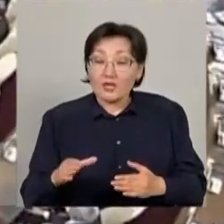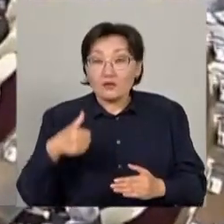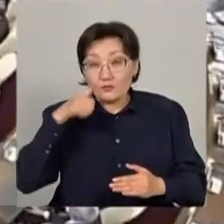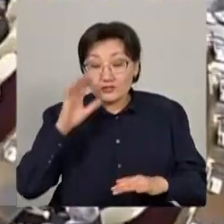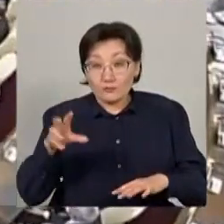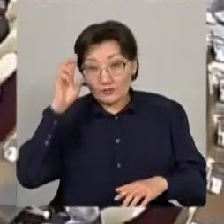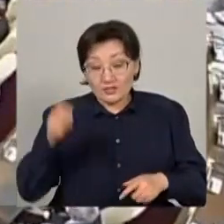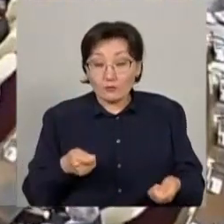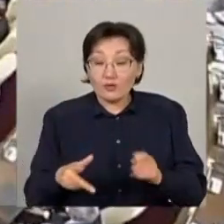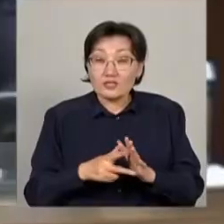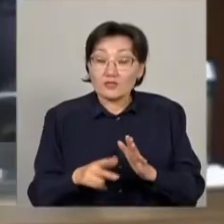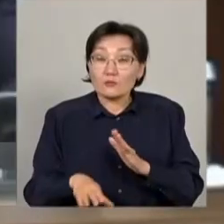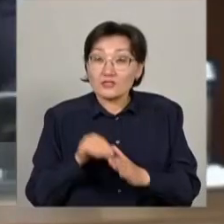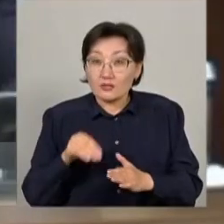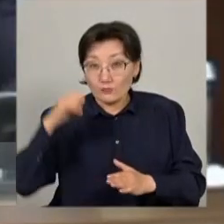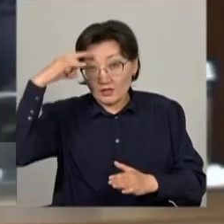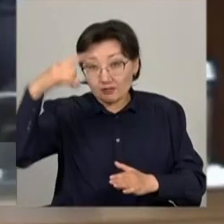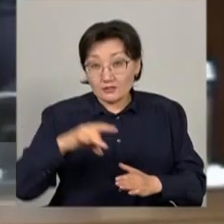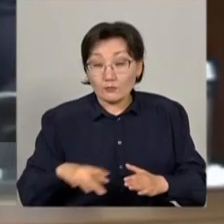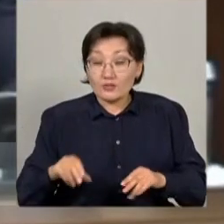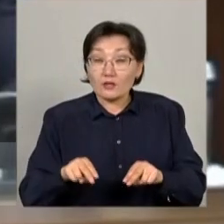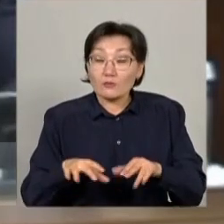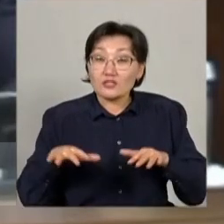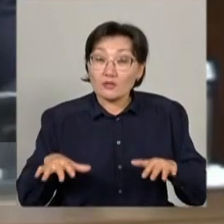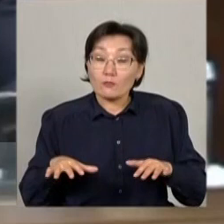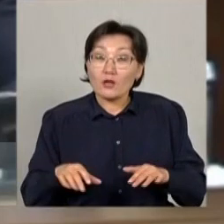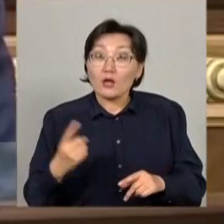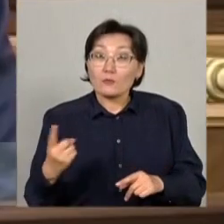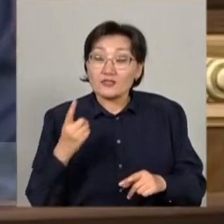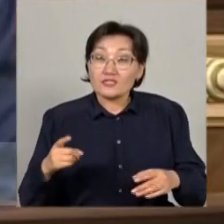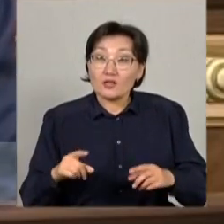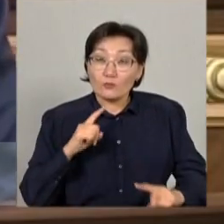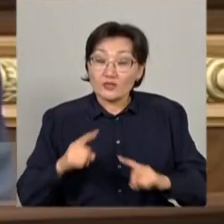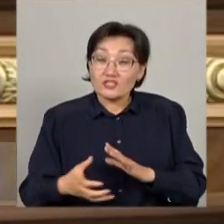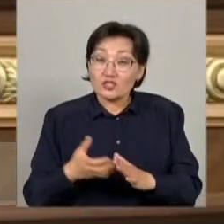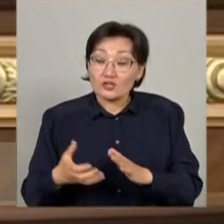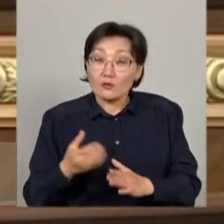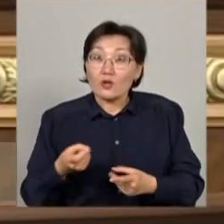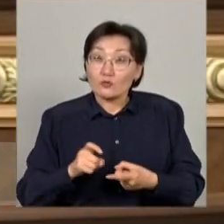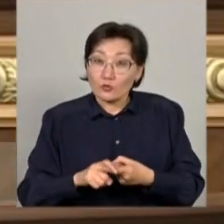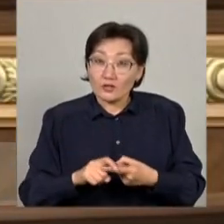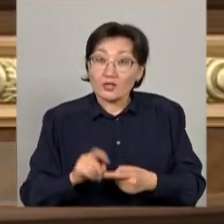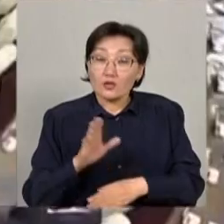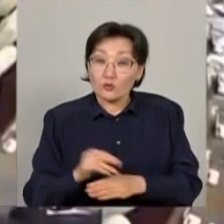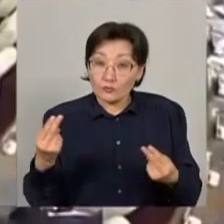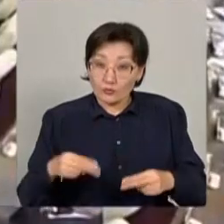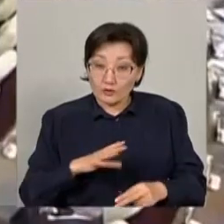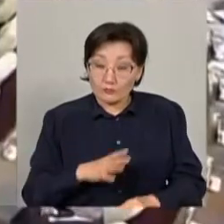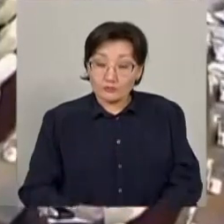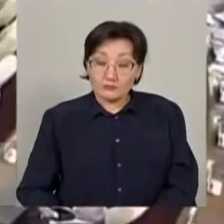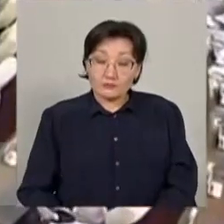мемлекет басшысы 8-ші сайланған Қазақстан Республикасы парламентінің бірінші сессиясын шақыру туралы үкімге қол қойған еді.